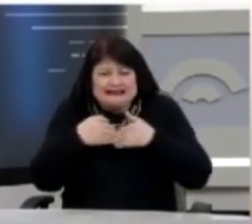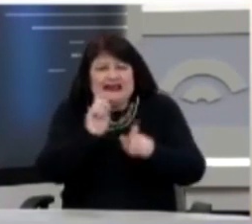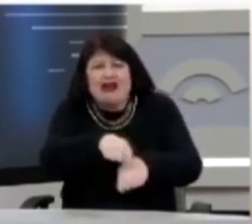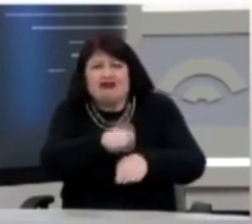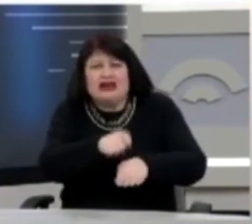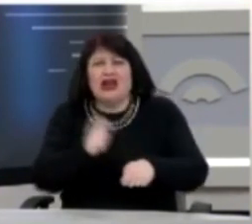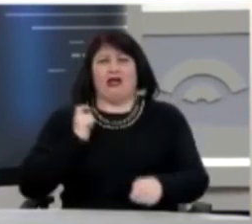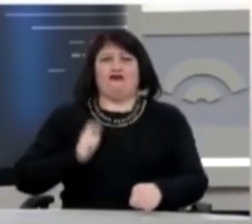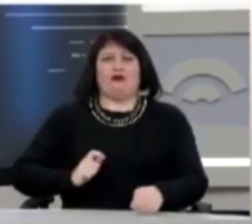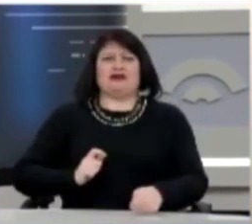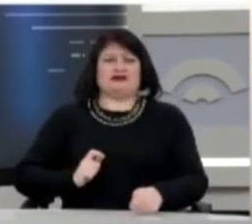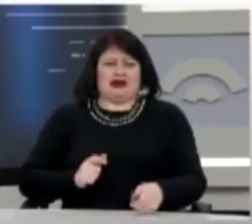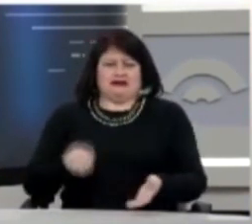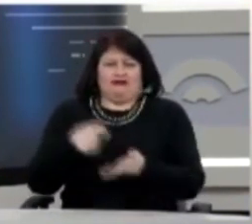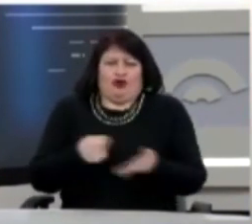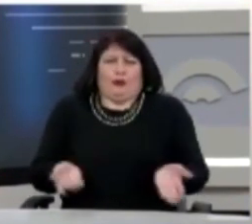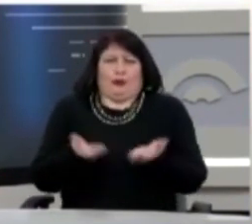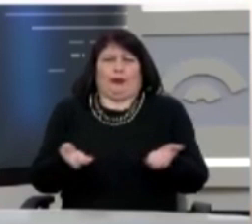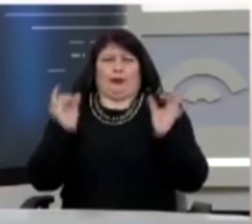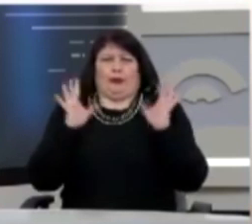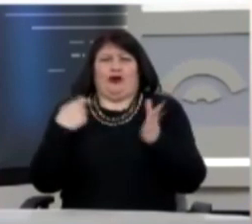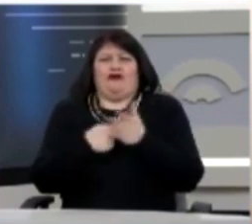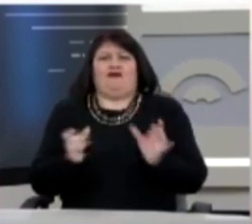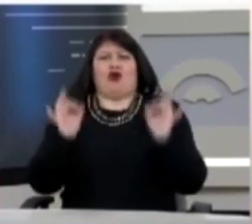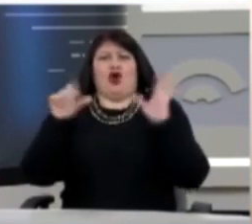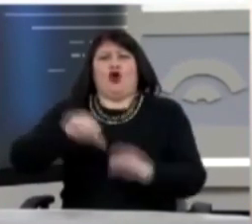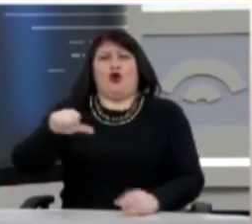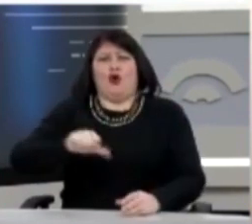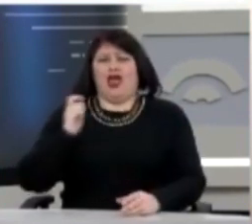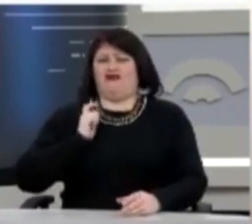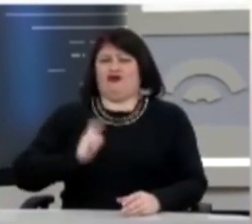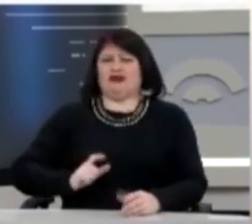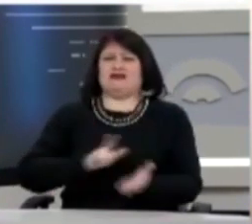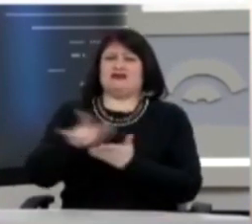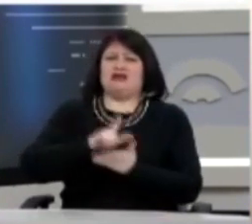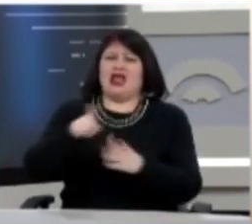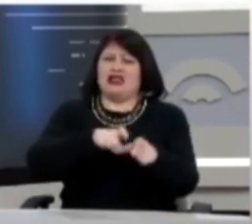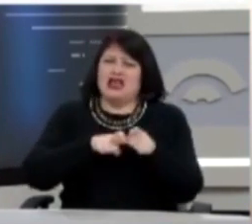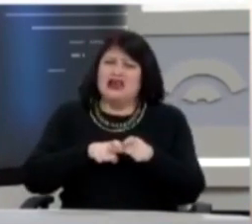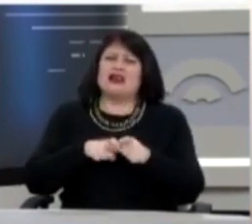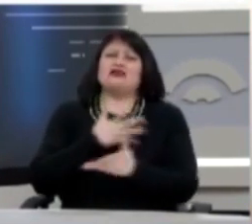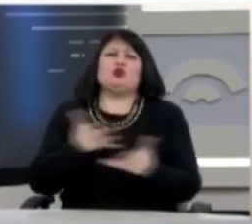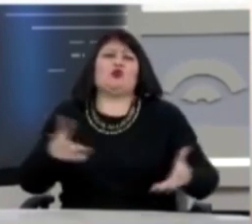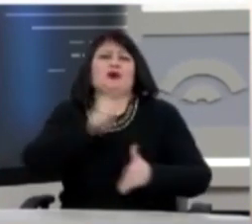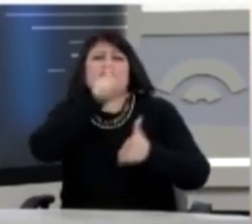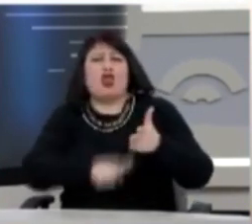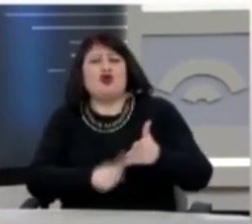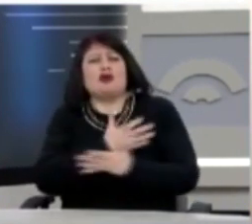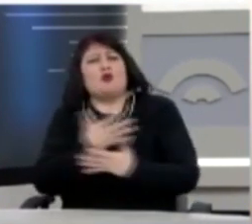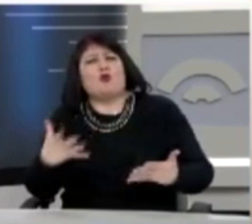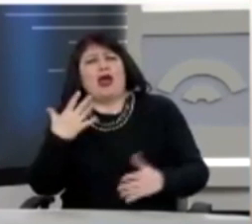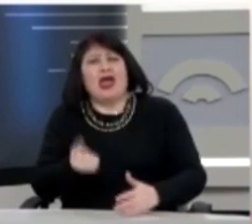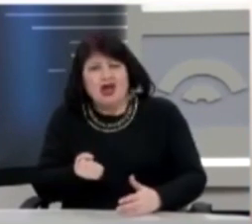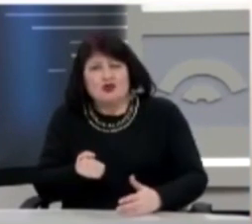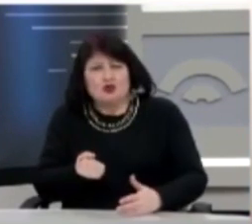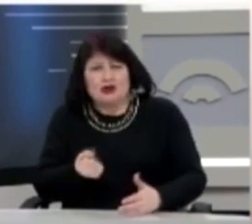ό,τι οι εφοπλιστές. Να έχουν αφορολόγητο πετρέλαιο εφοπλιστές, αεροπορικές εταιρείες, μεγαλοξενοδόχοι και άλλοι